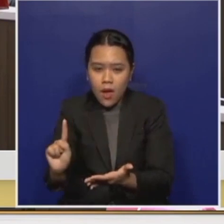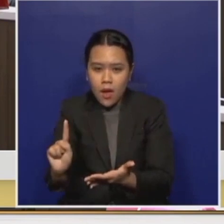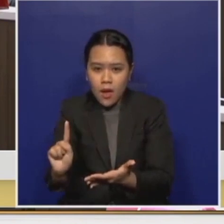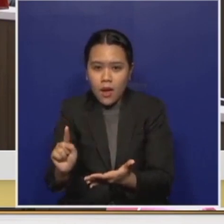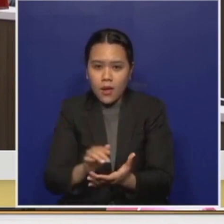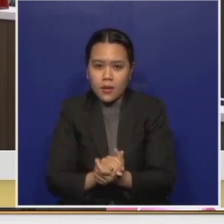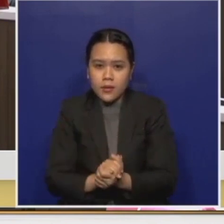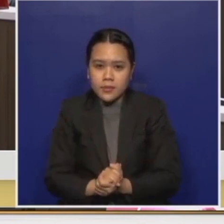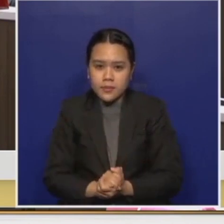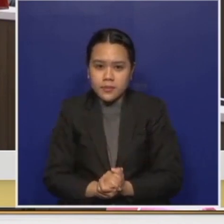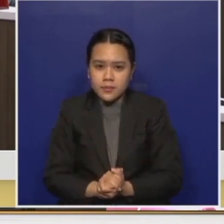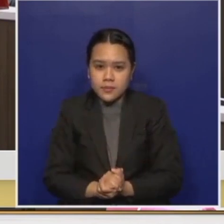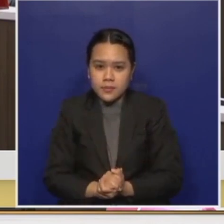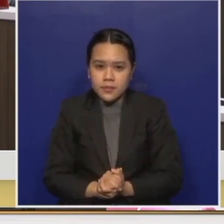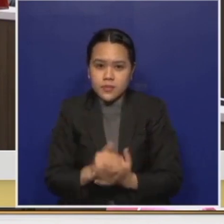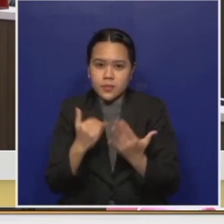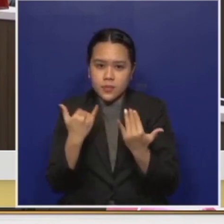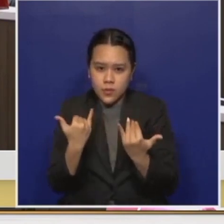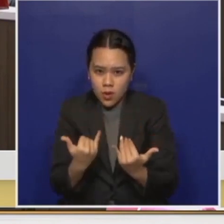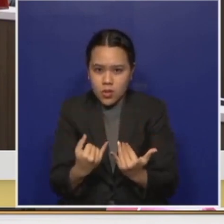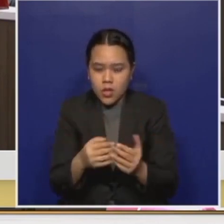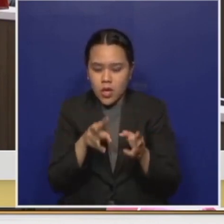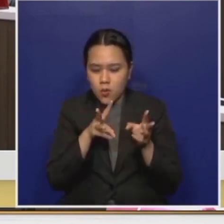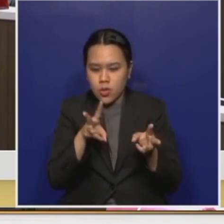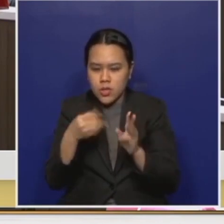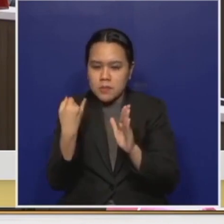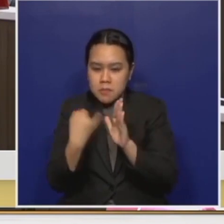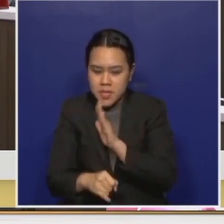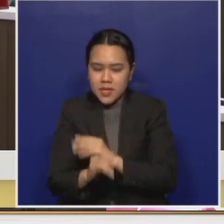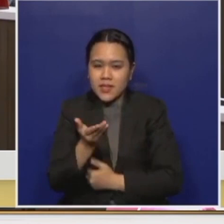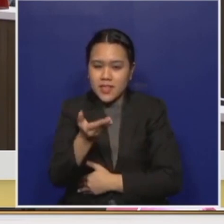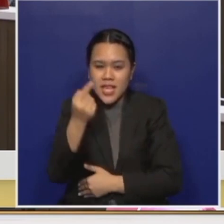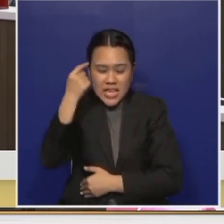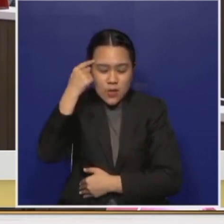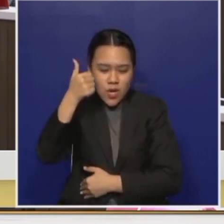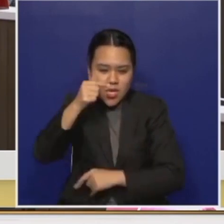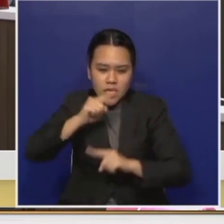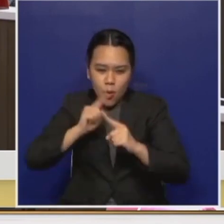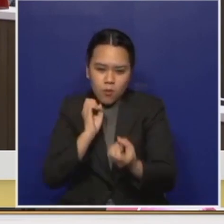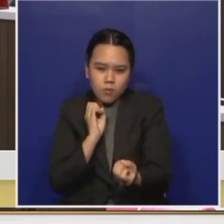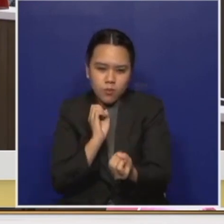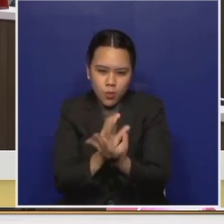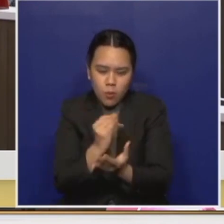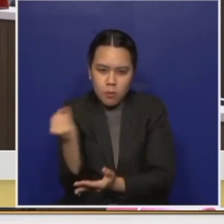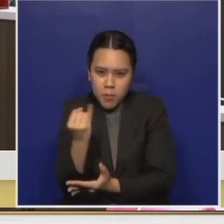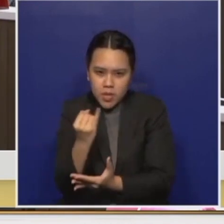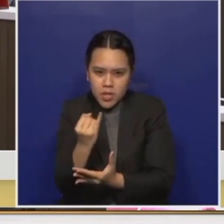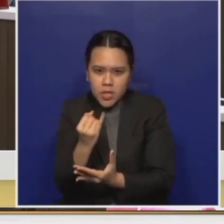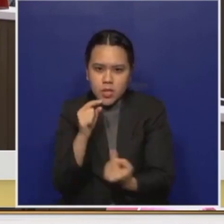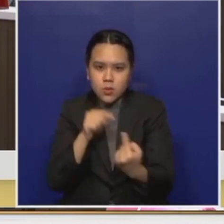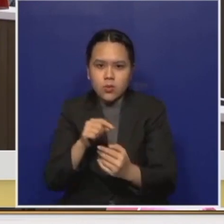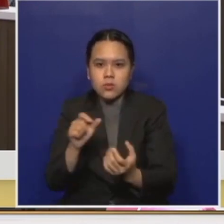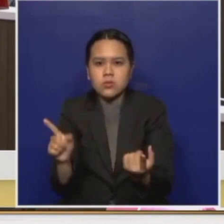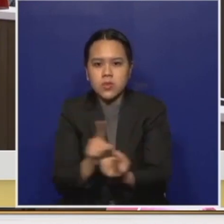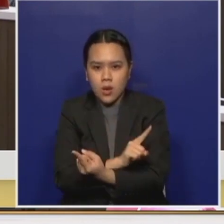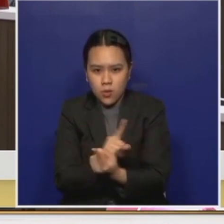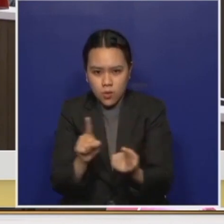นี่คือ Roz ที่ผิดพลาขลาดเขื่นทท cameras think it is but่มัส่งผลไ้ กระทบต่สังคม์